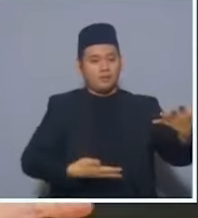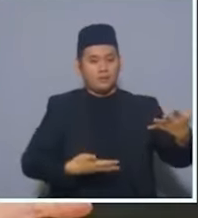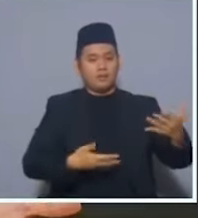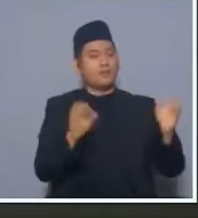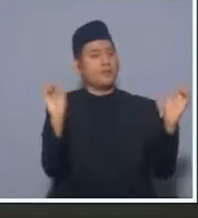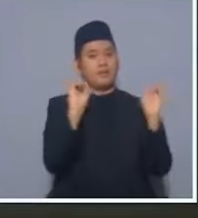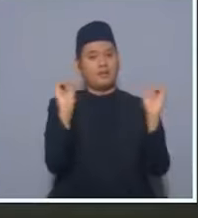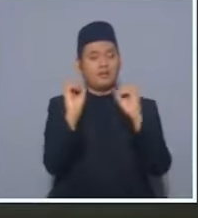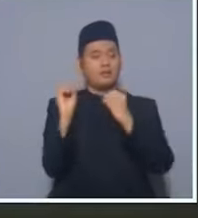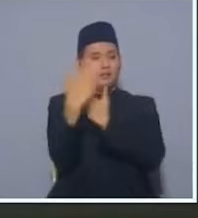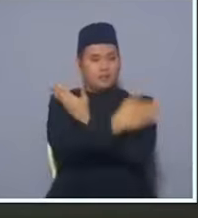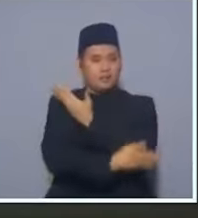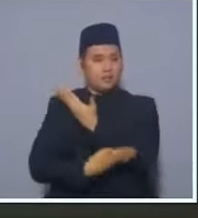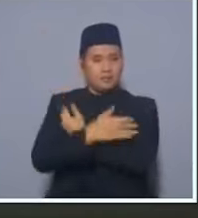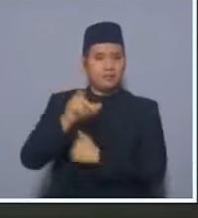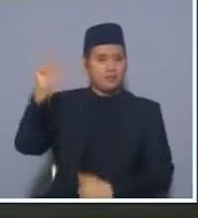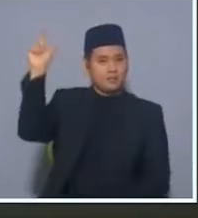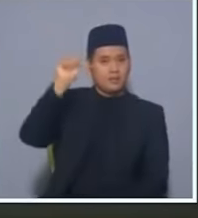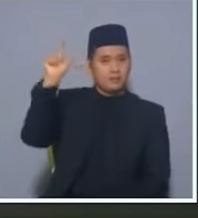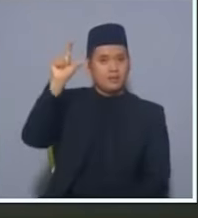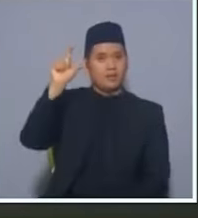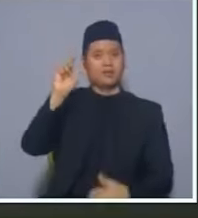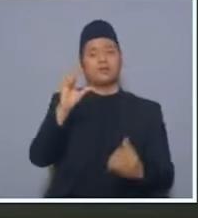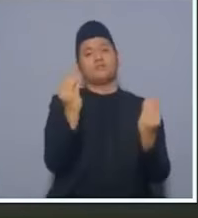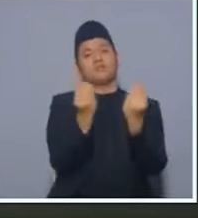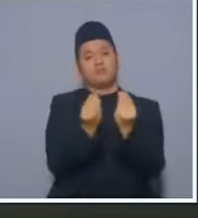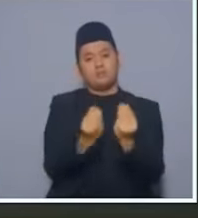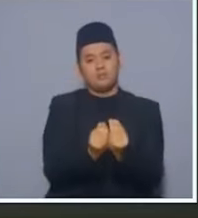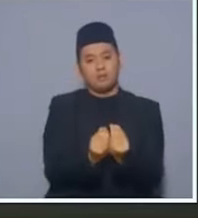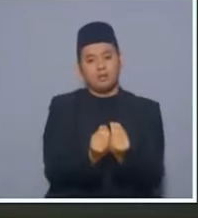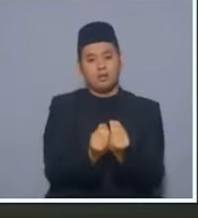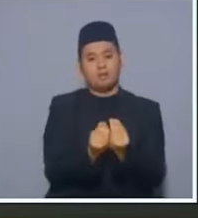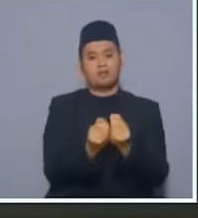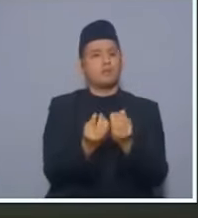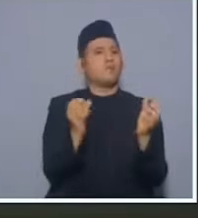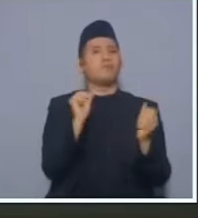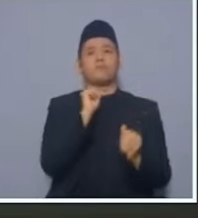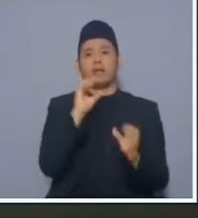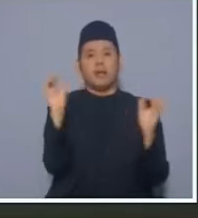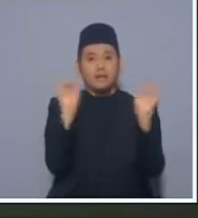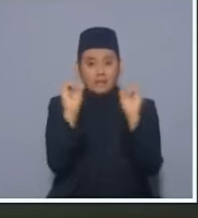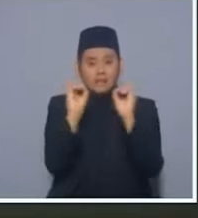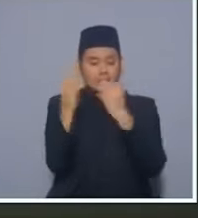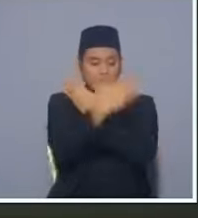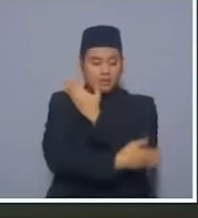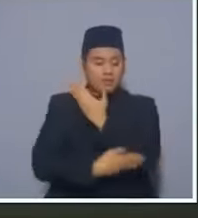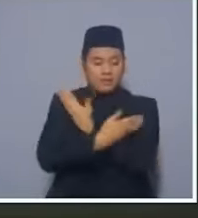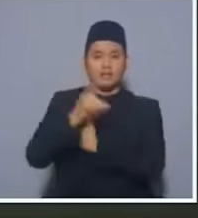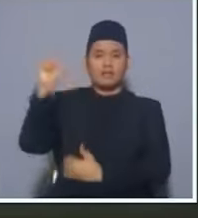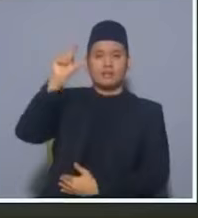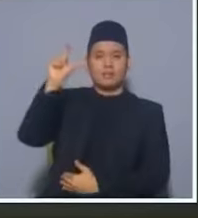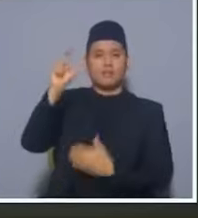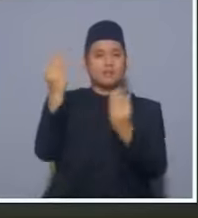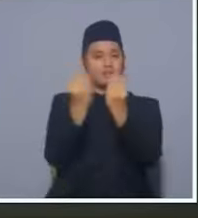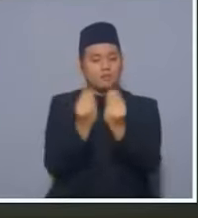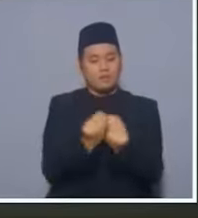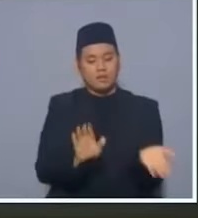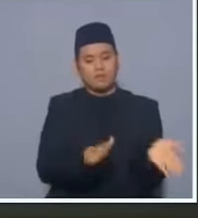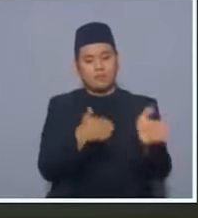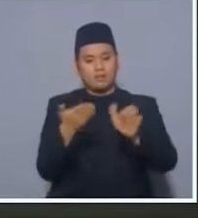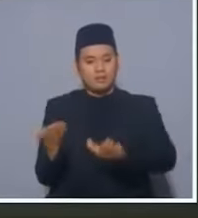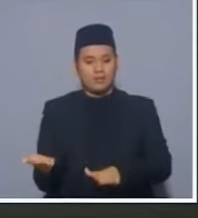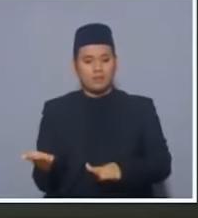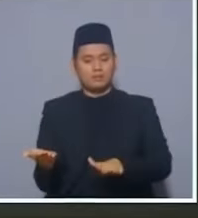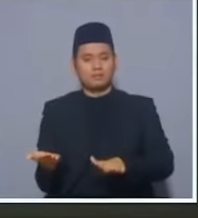Islam. Jumlah jangkitan penduduk 1 juta populasinya, tak ada negara Islam. Jumlah kematian penduduknya